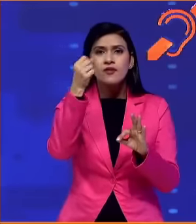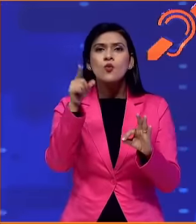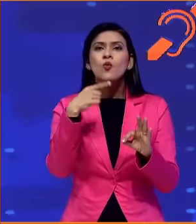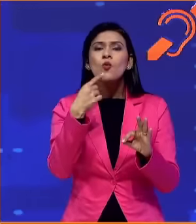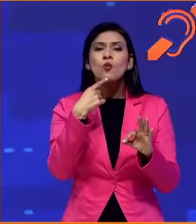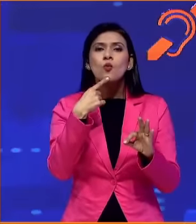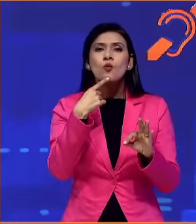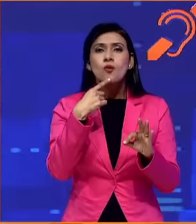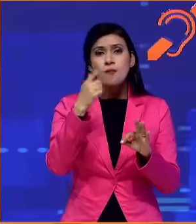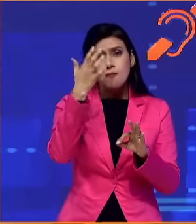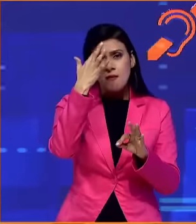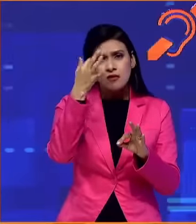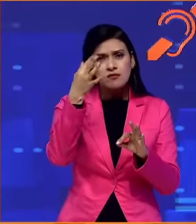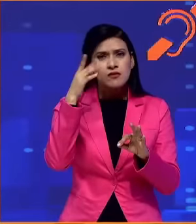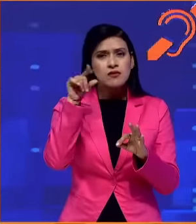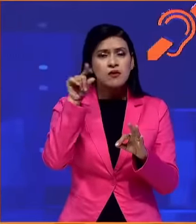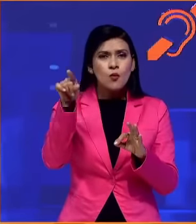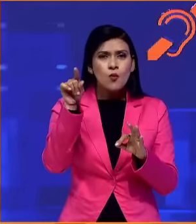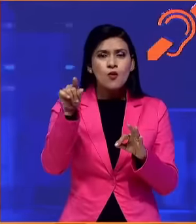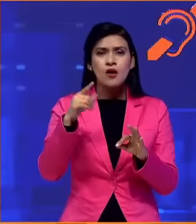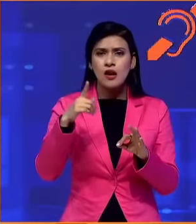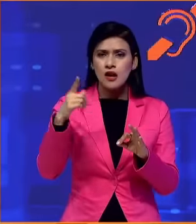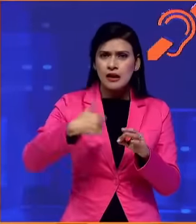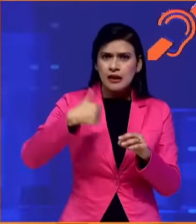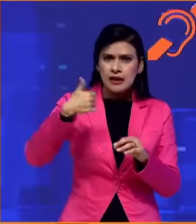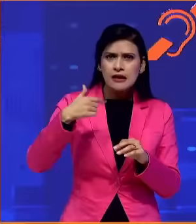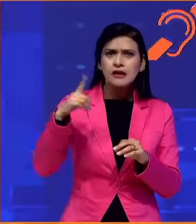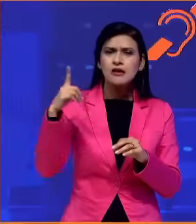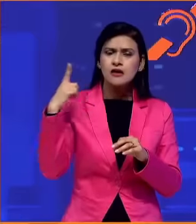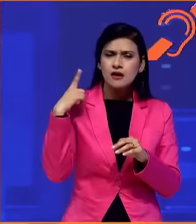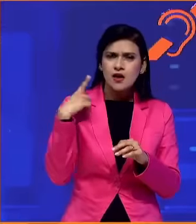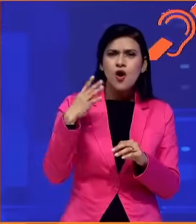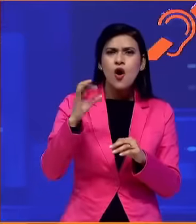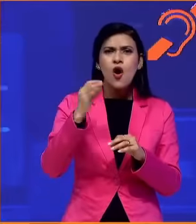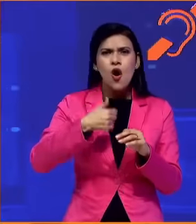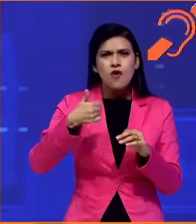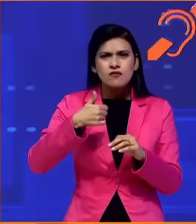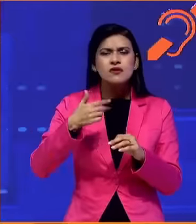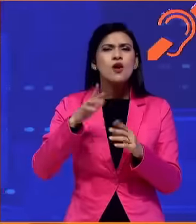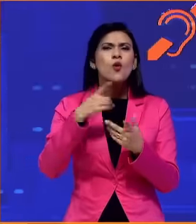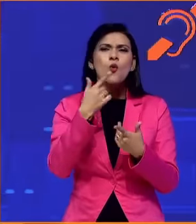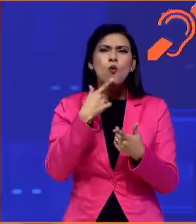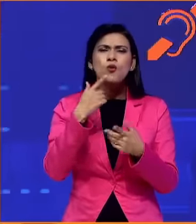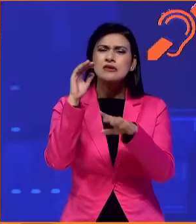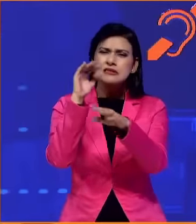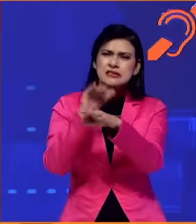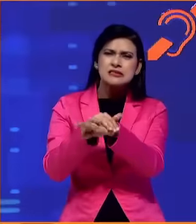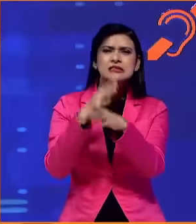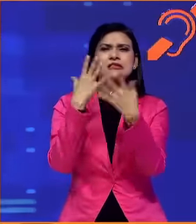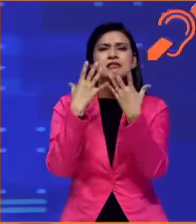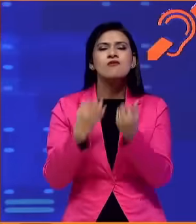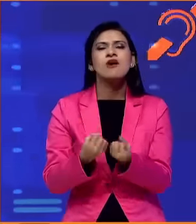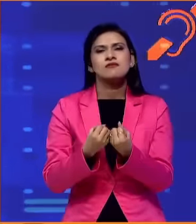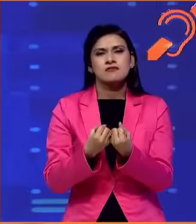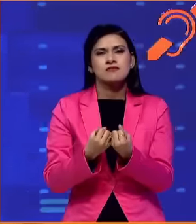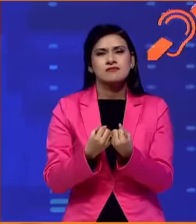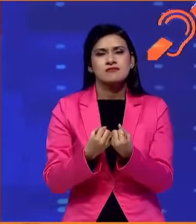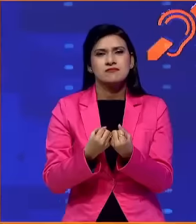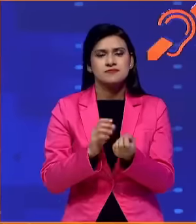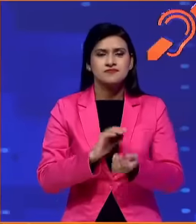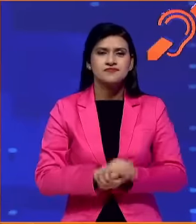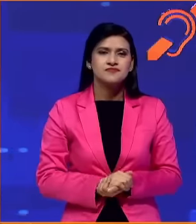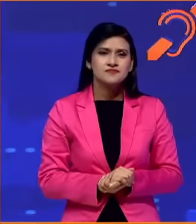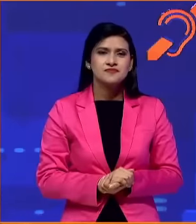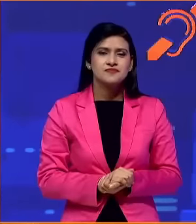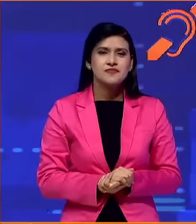होसकतेहैं। चाहेवेअधिकारीहोंया प्रभावशालीव्यक्ति,जांच उनतकपहुंचनीचाहिएथी।मैंने यहमांगरखीथी। अबजबकिनईसरकार